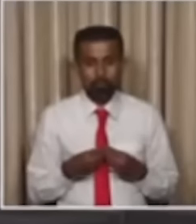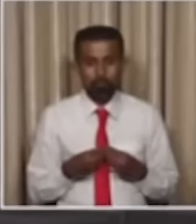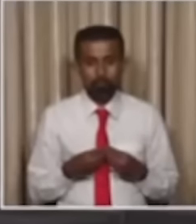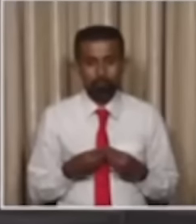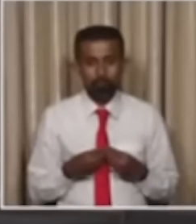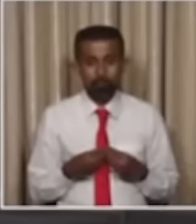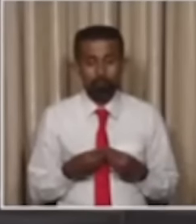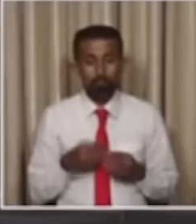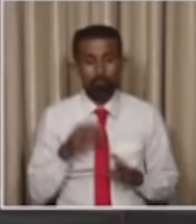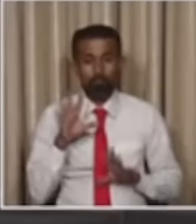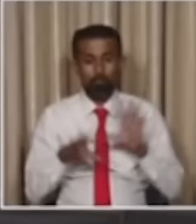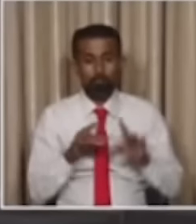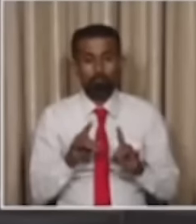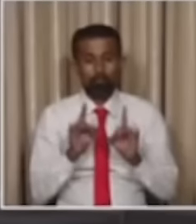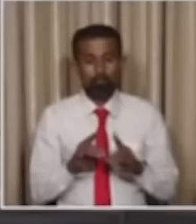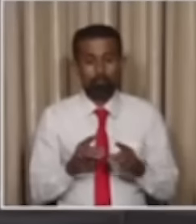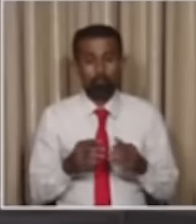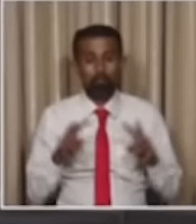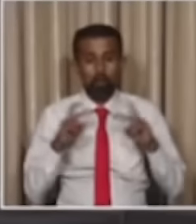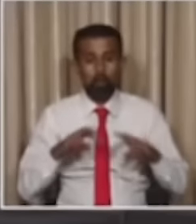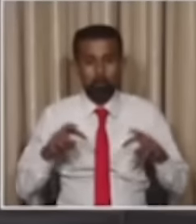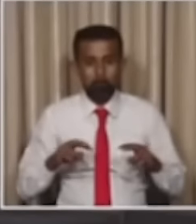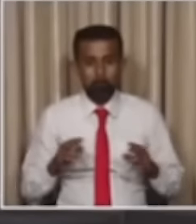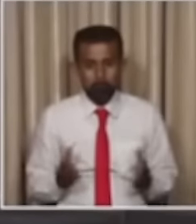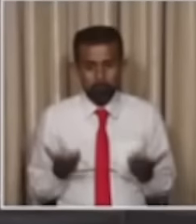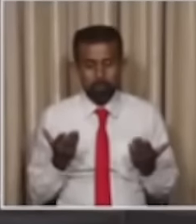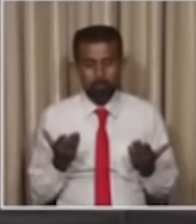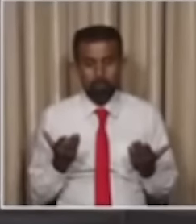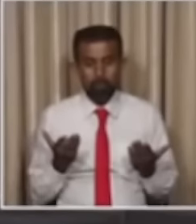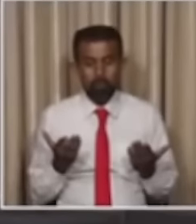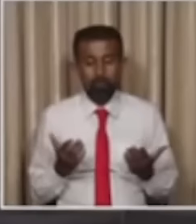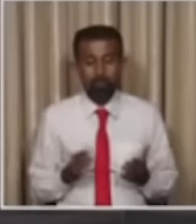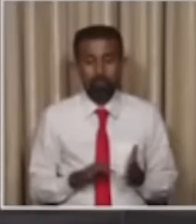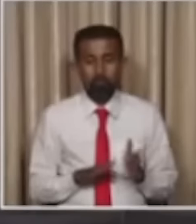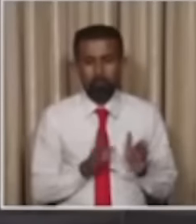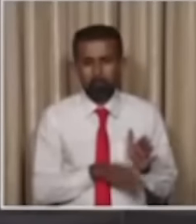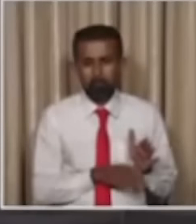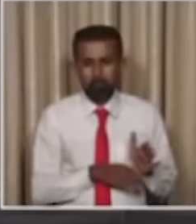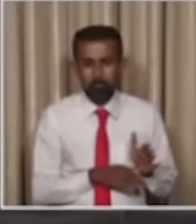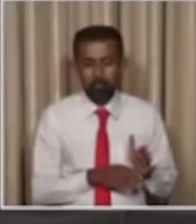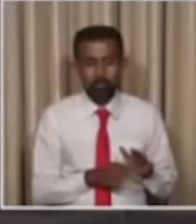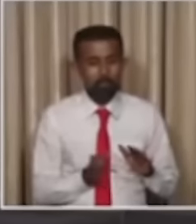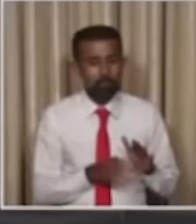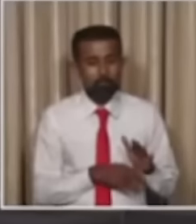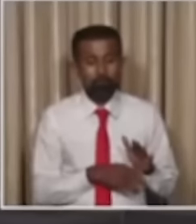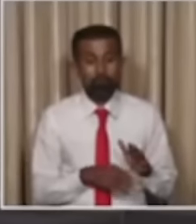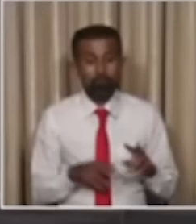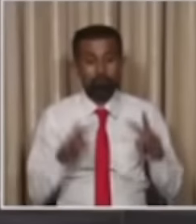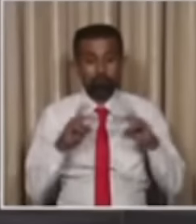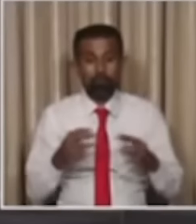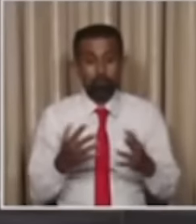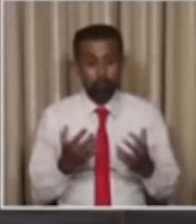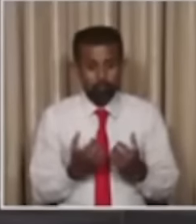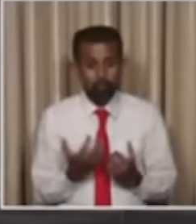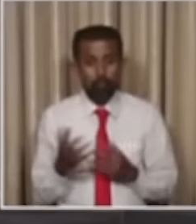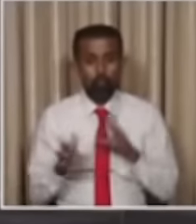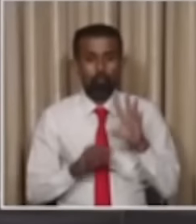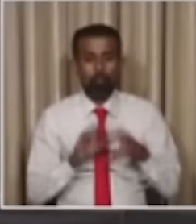ගැනීමෙන් අදාළ තොරතුරු මත විවෘත විමර්ශනයක් සිදුකර බැහැර කළ යුතු කරුණු ඉවත් කර අදාළ විමර්ශනයට අවශ්‍ය තොරතුරු